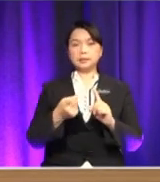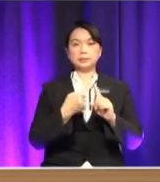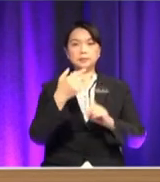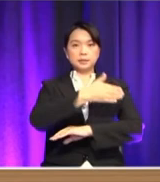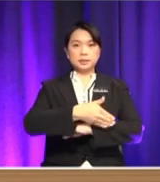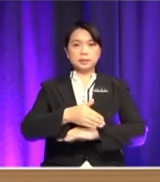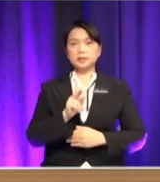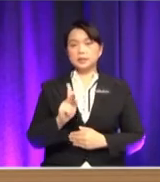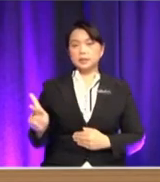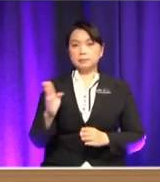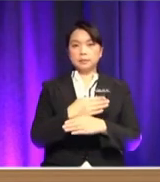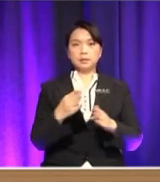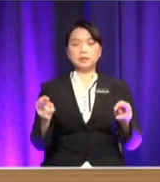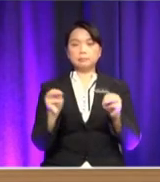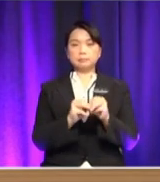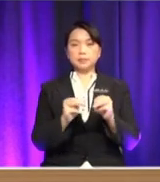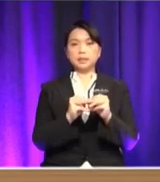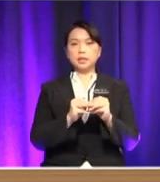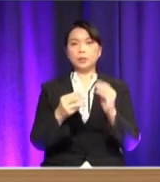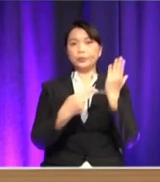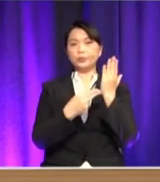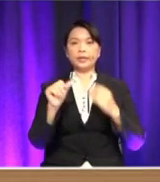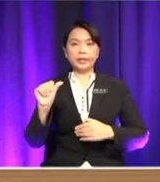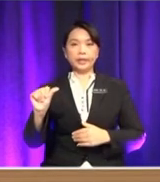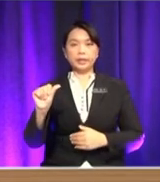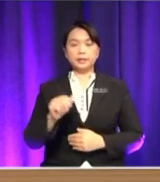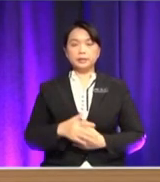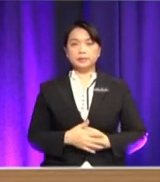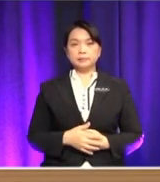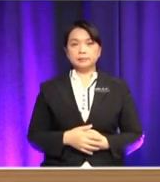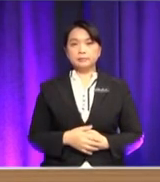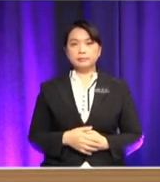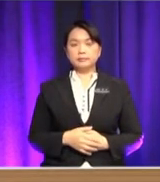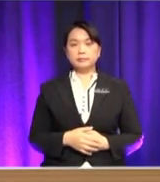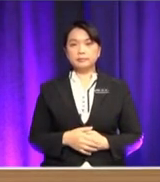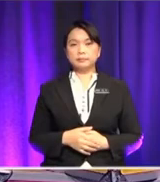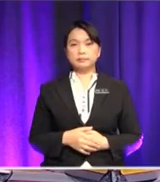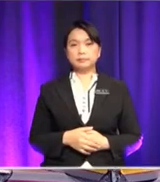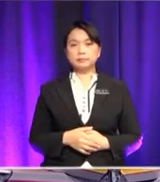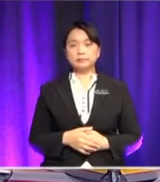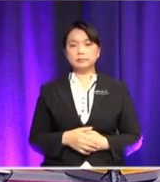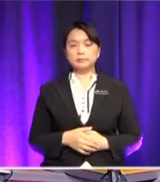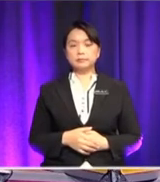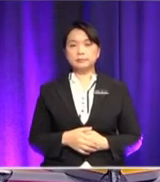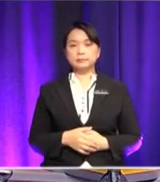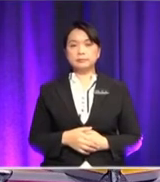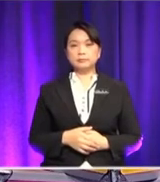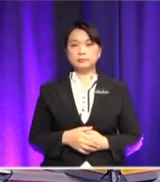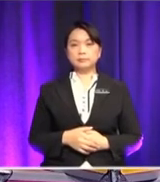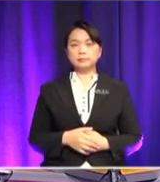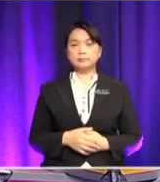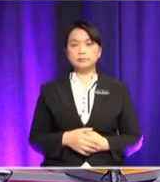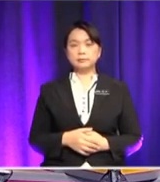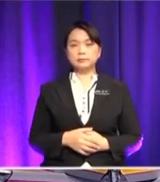kanan dibentuk dia macam huruf e OK huruf s Bapa kombinasi antara 5 dan